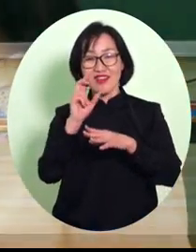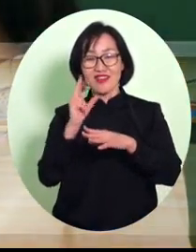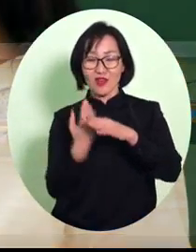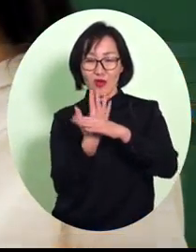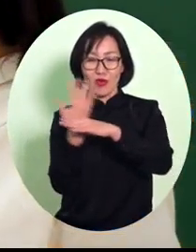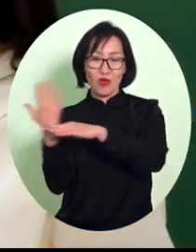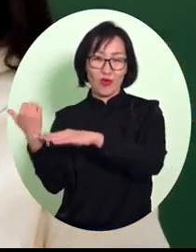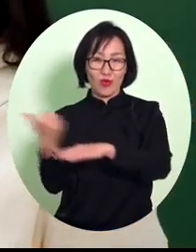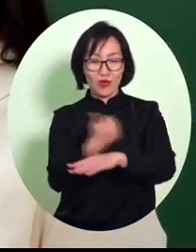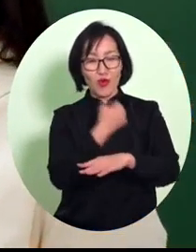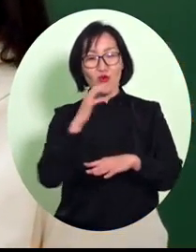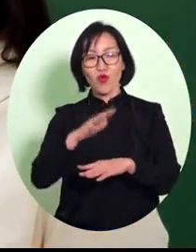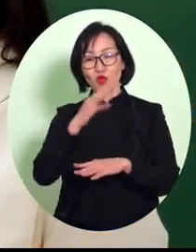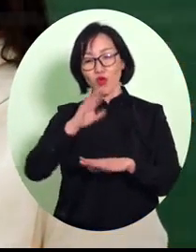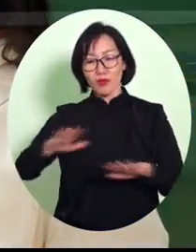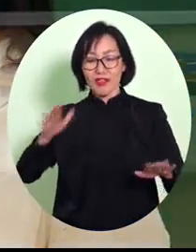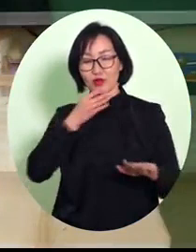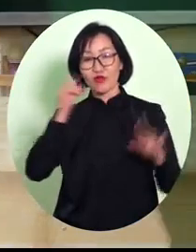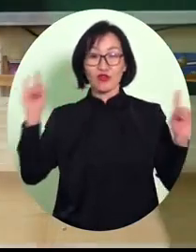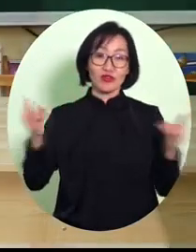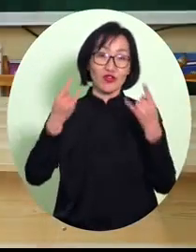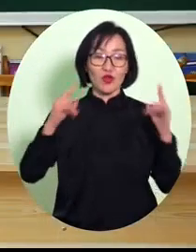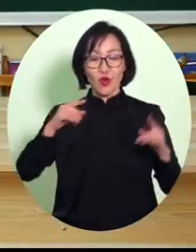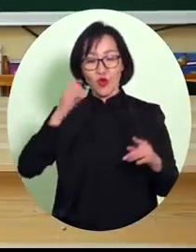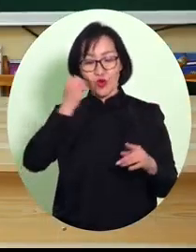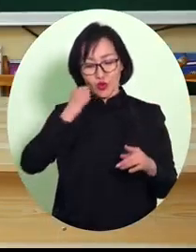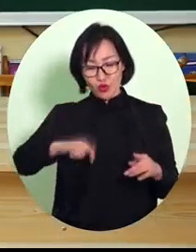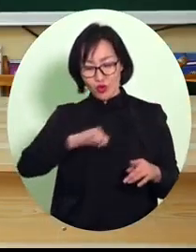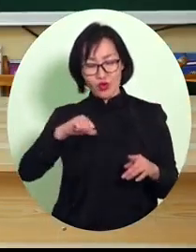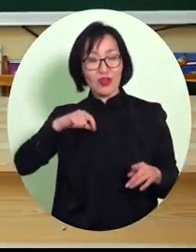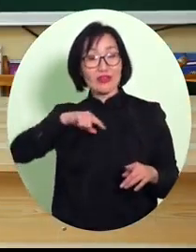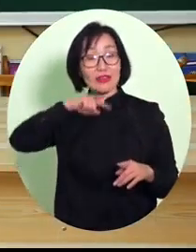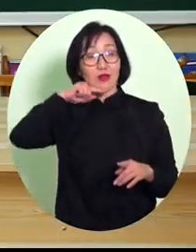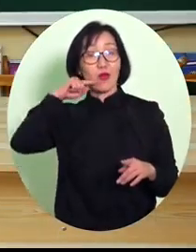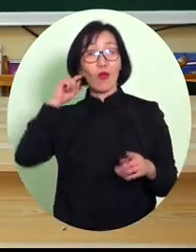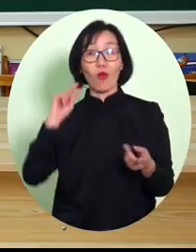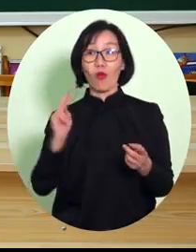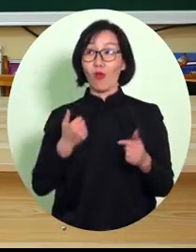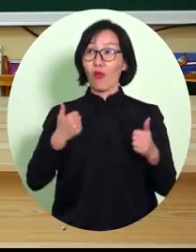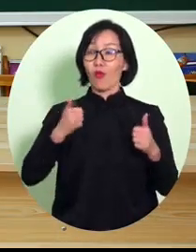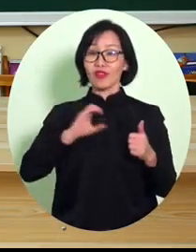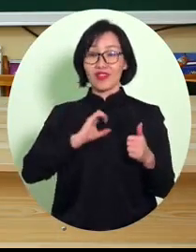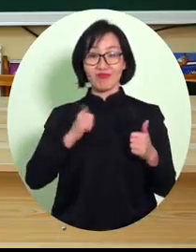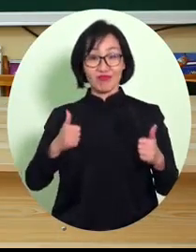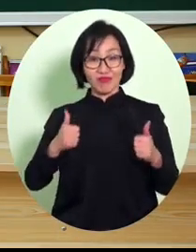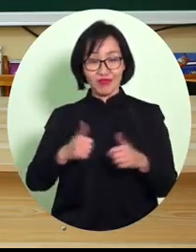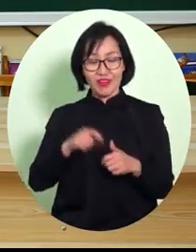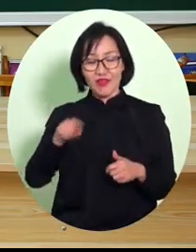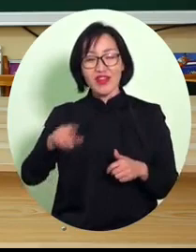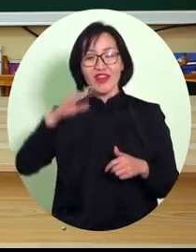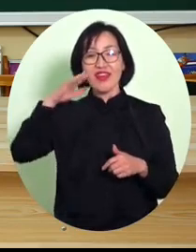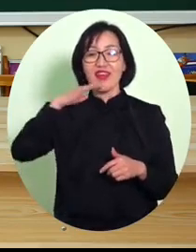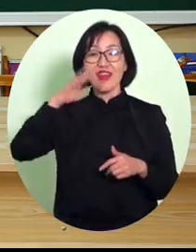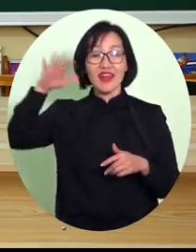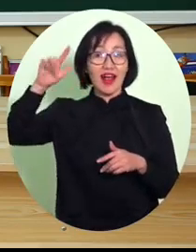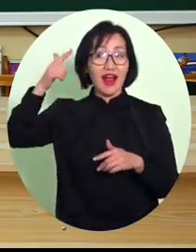хүүхэд багчууд наатахад хөгшин хүн өөрийгөө залуу болсон юм шиг санана. Хээрийн галуу